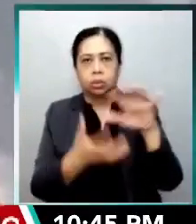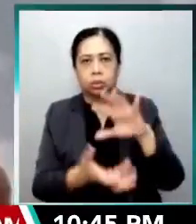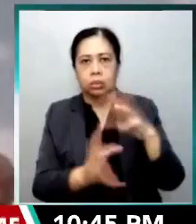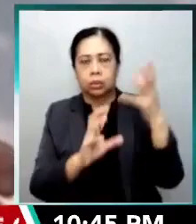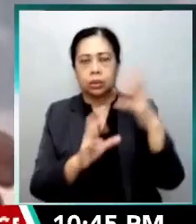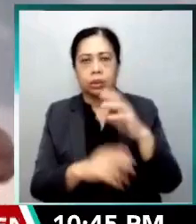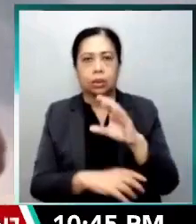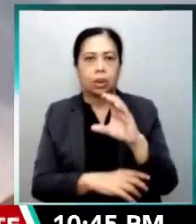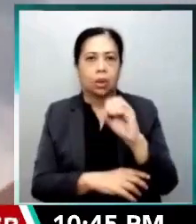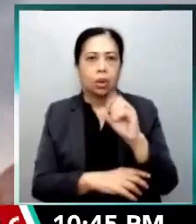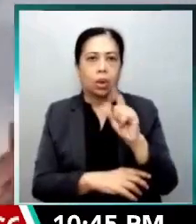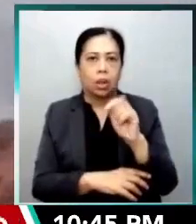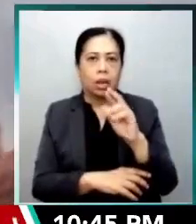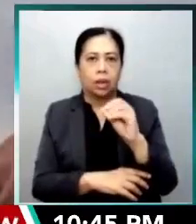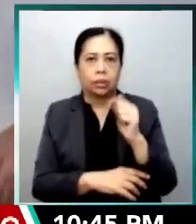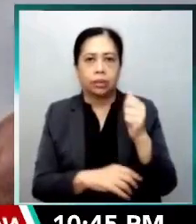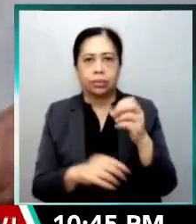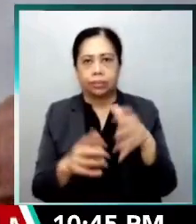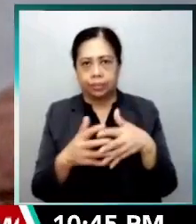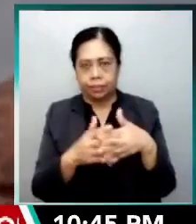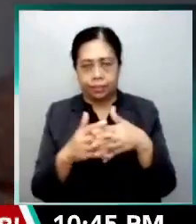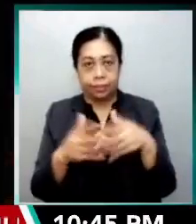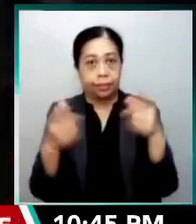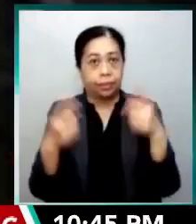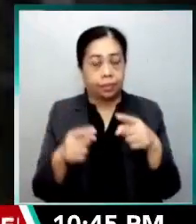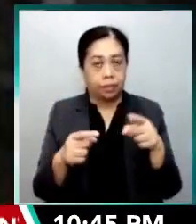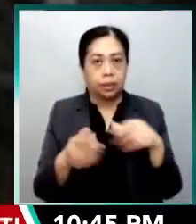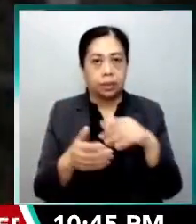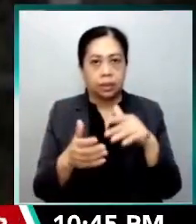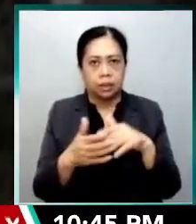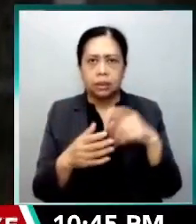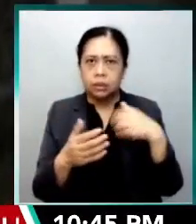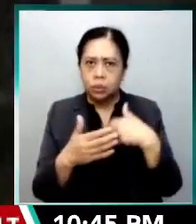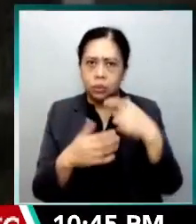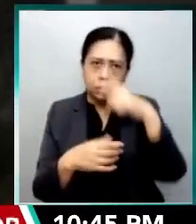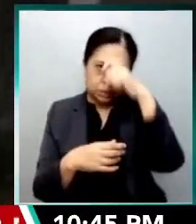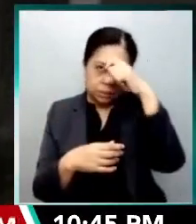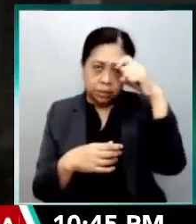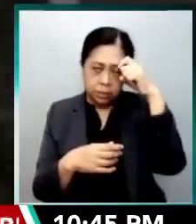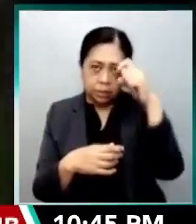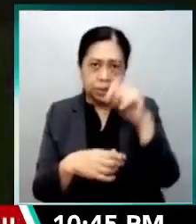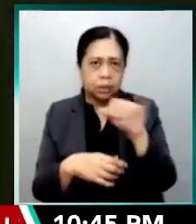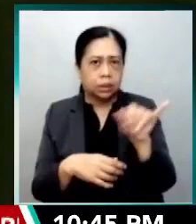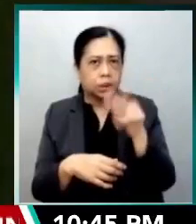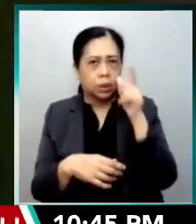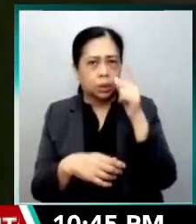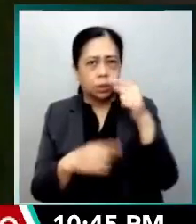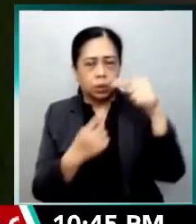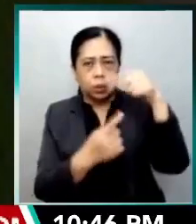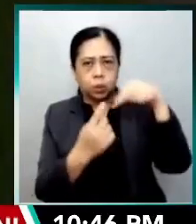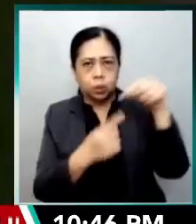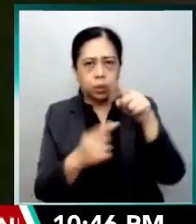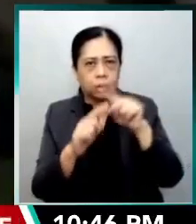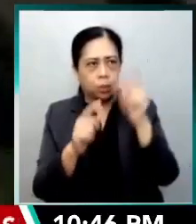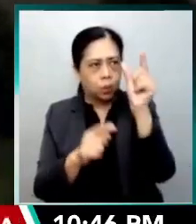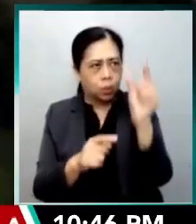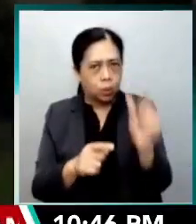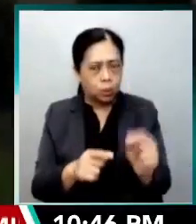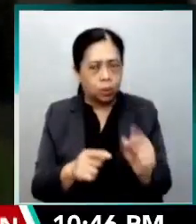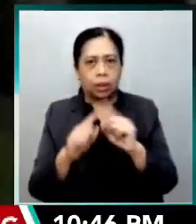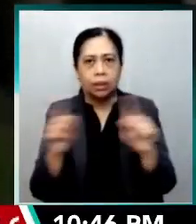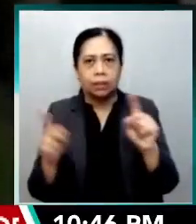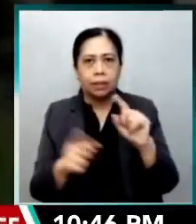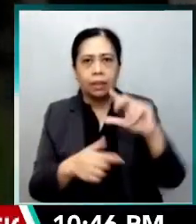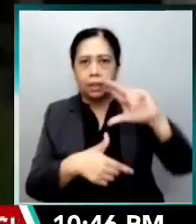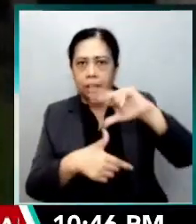Amerika. Nangyari yan sa gitna ng tag-init. Parehong mukhang imbudo pero magkaiba ang buhawi at ipo-ipo. Ayon sa